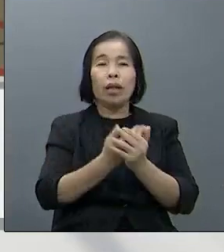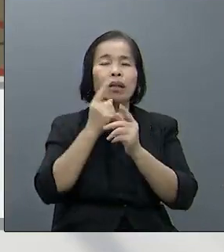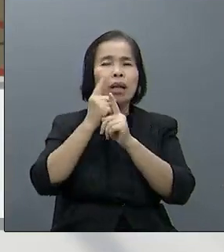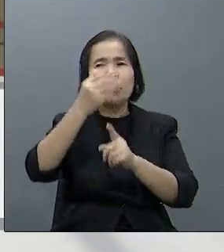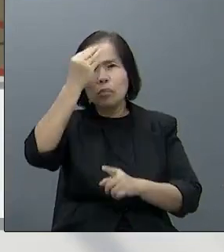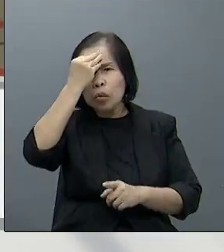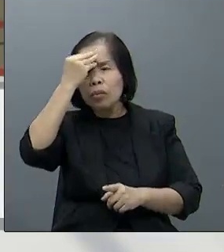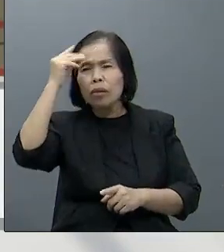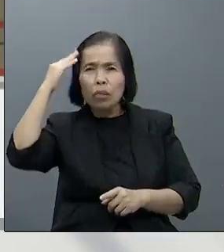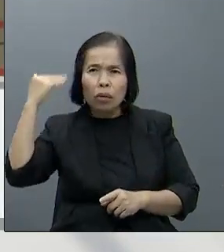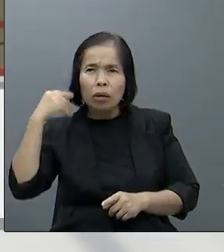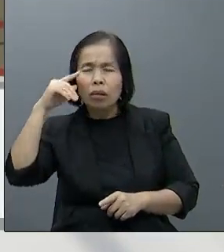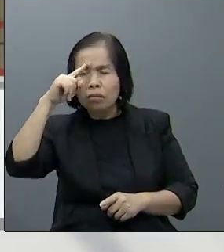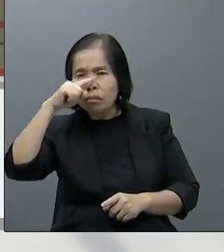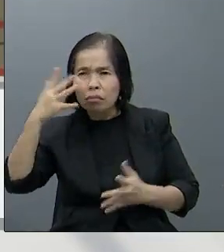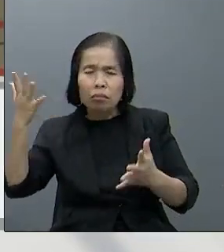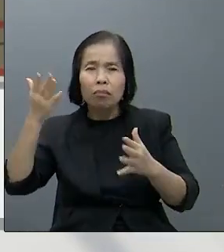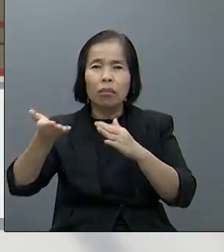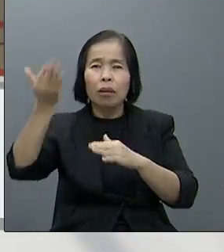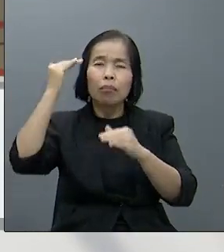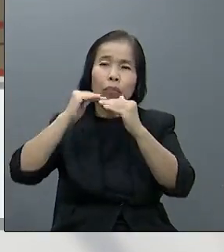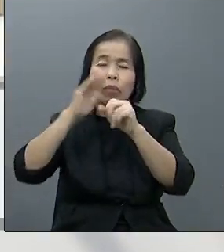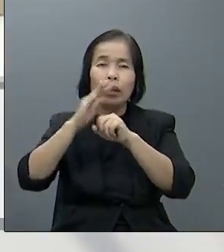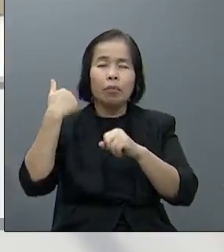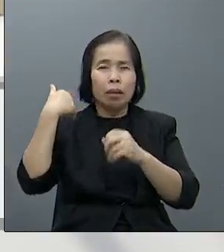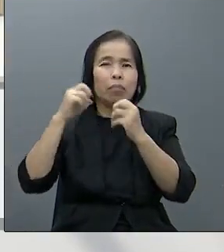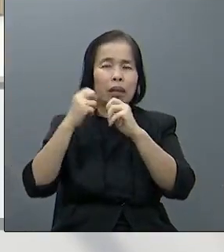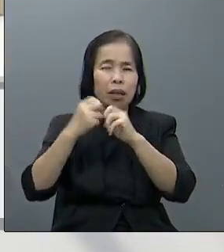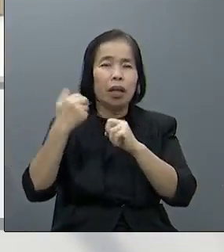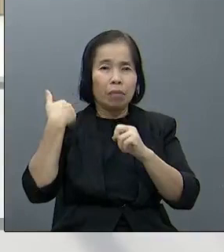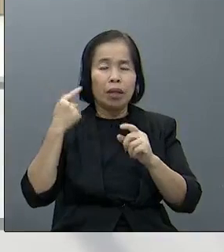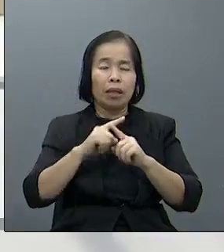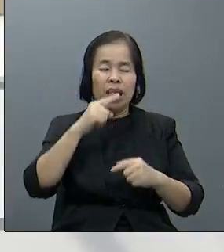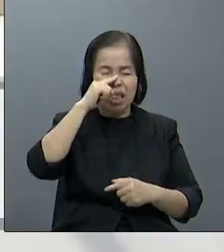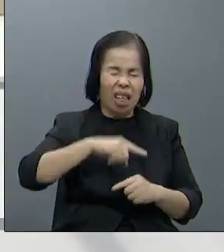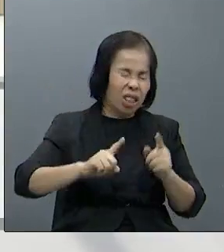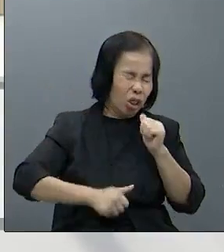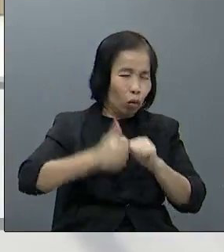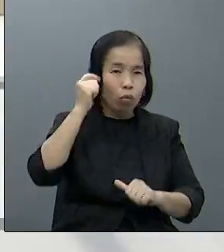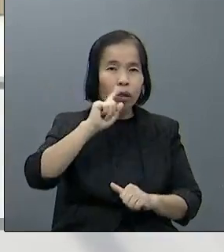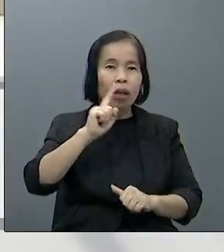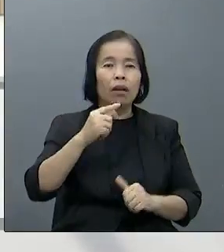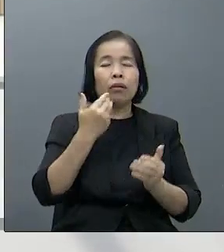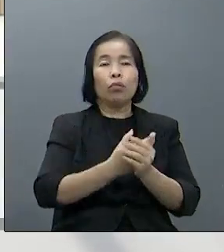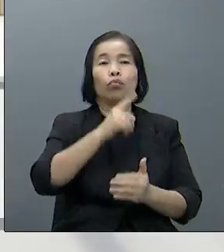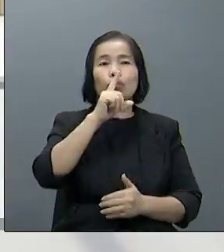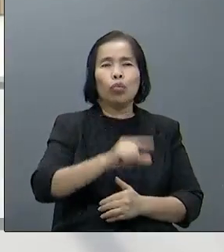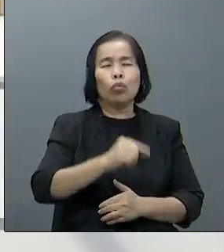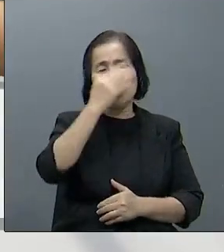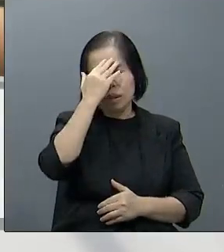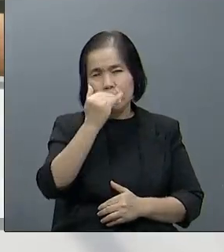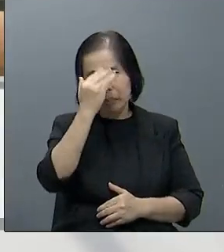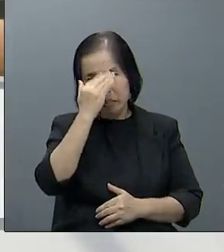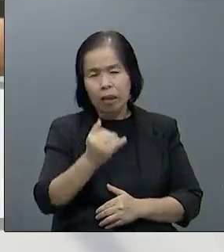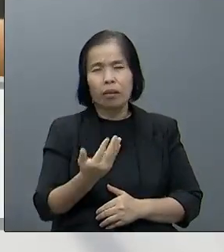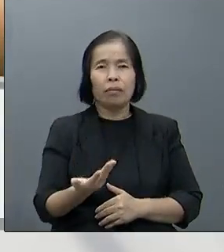ใต้ไปติดๆเนี่ยในเมื่อประเทศอื่นๆจริงๆเขาก็ได้รับผลกระทบจากค่าดอลลาร์อ่อนค่ามาด้วยแล้วทำไมบ้านเราอ่อนค่า